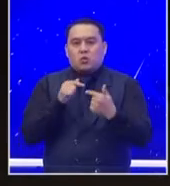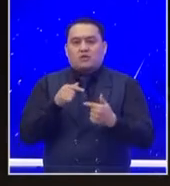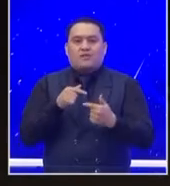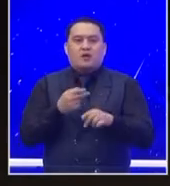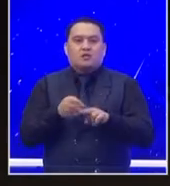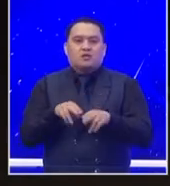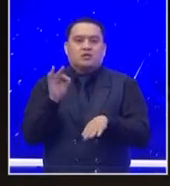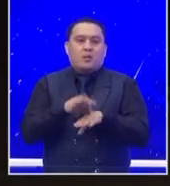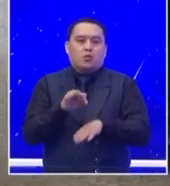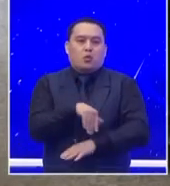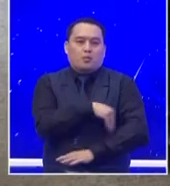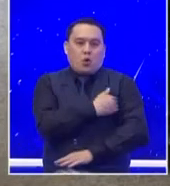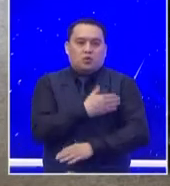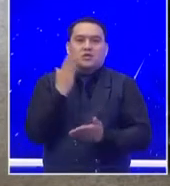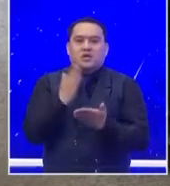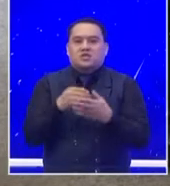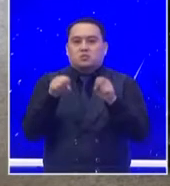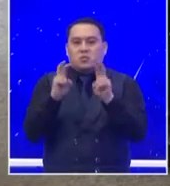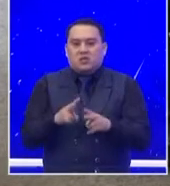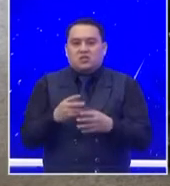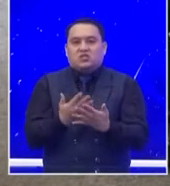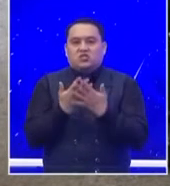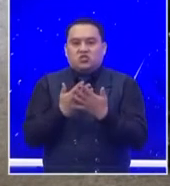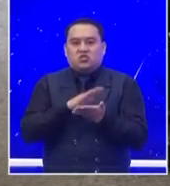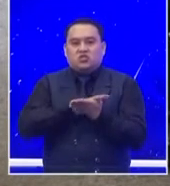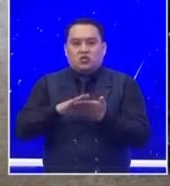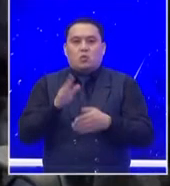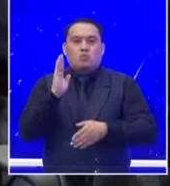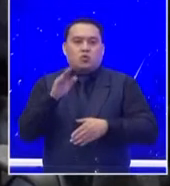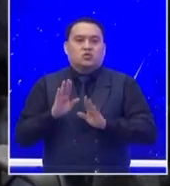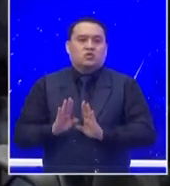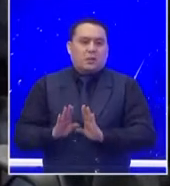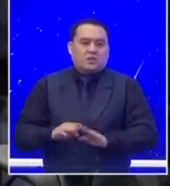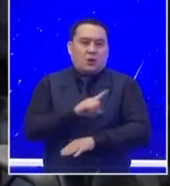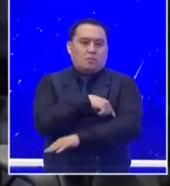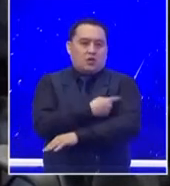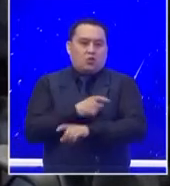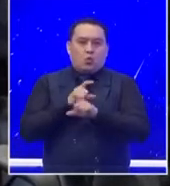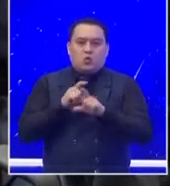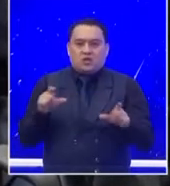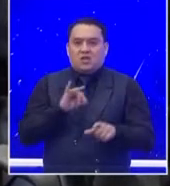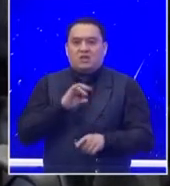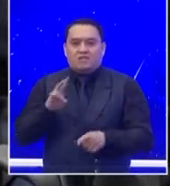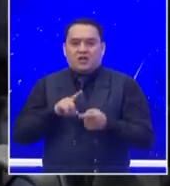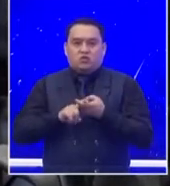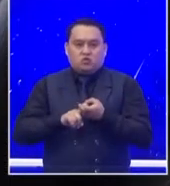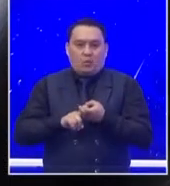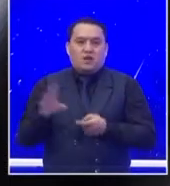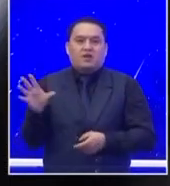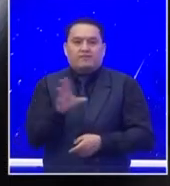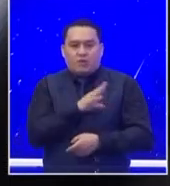Для больных с температурой функционируют специальные фильтры. Руководители и заместители медицинских учреждений,